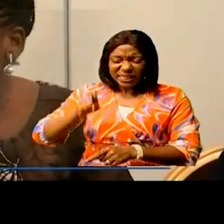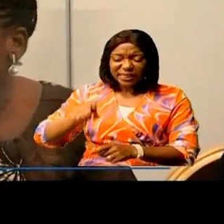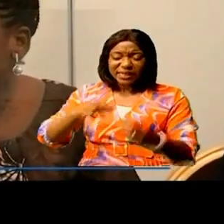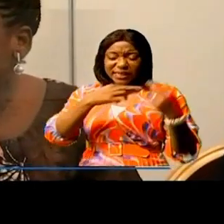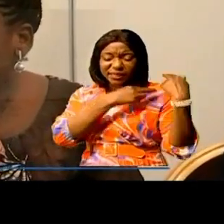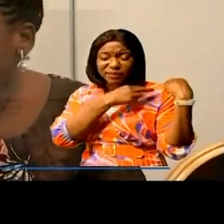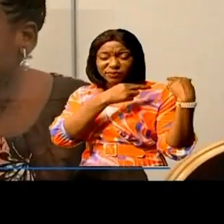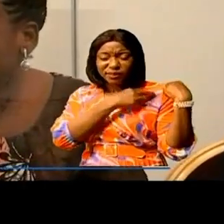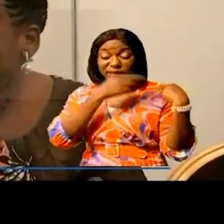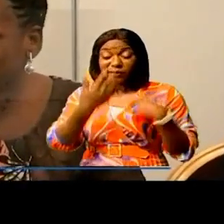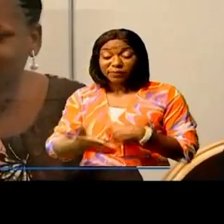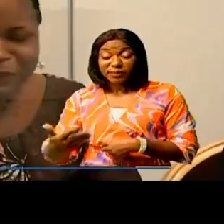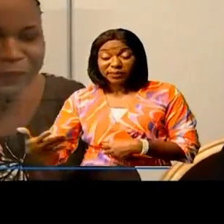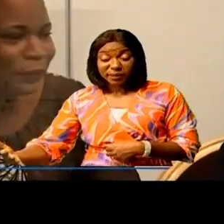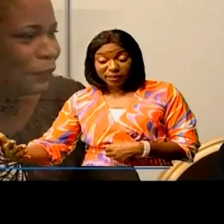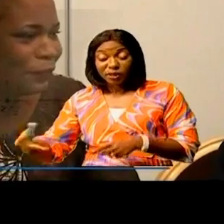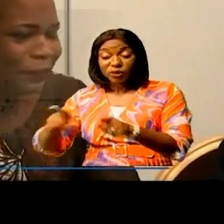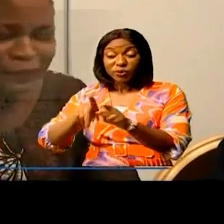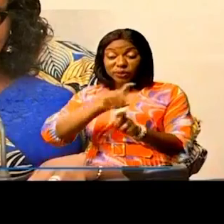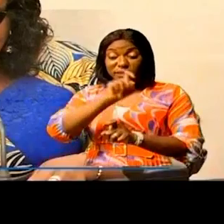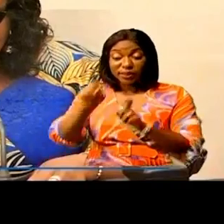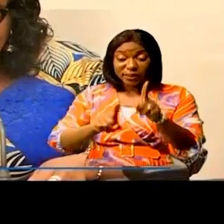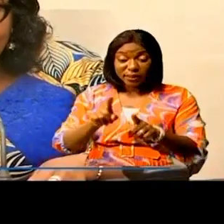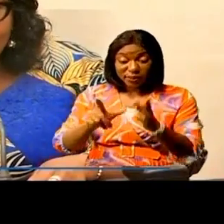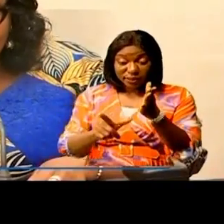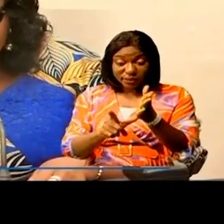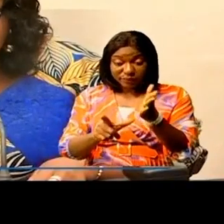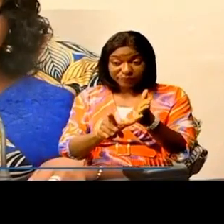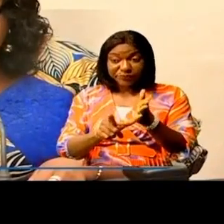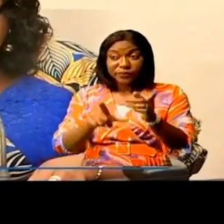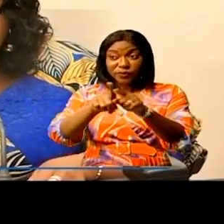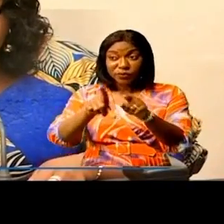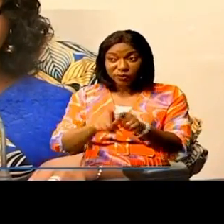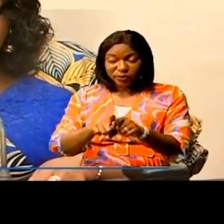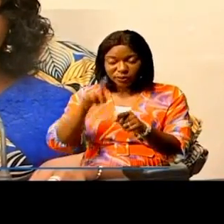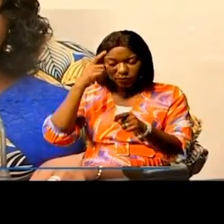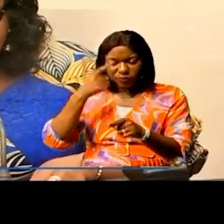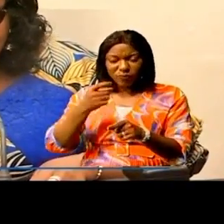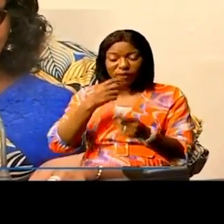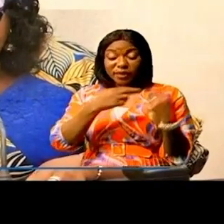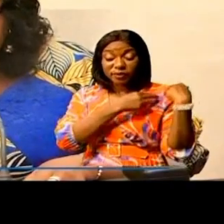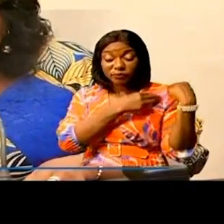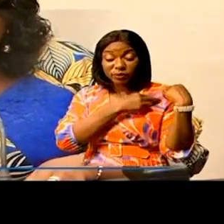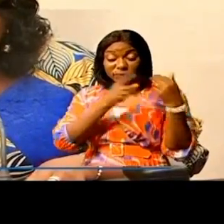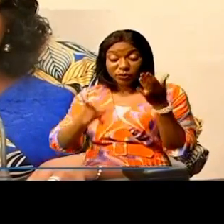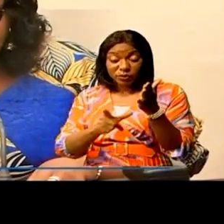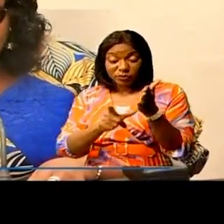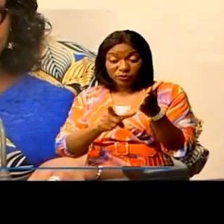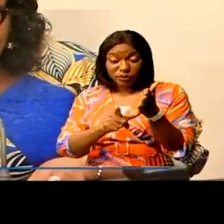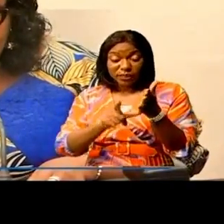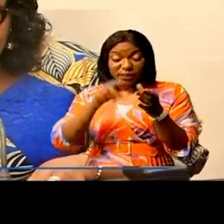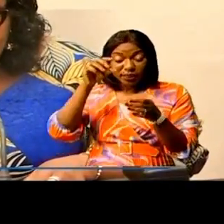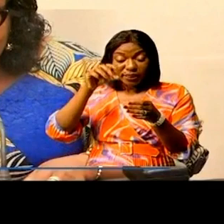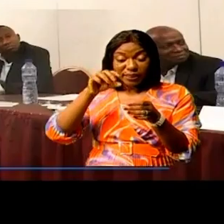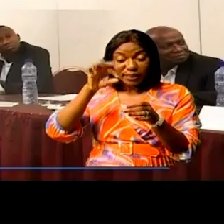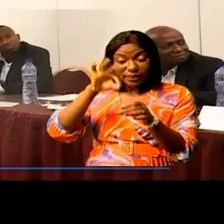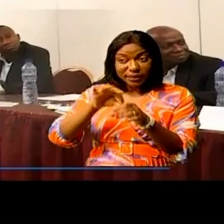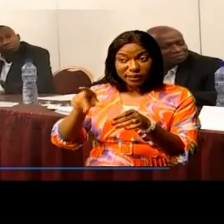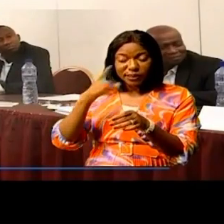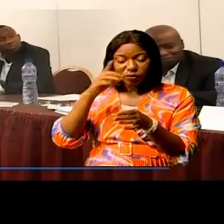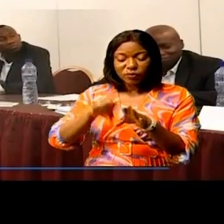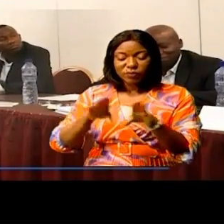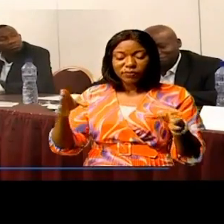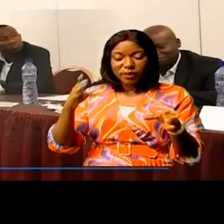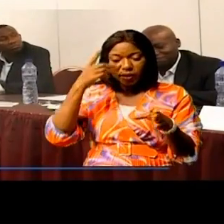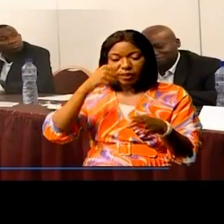du logisticien, le questeur adjoint de la centrale électorale a indiqué qu'aussitôt terminée, cette formation ouvre la